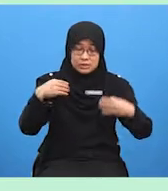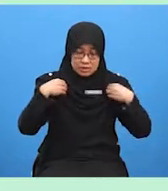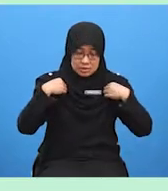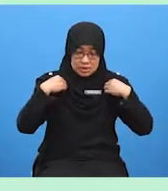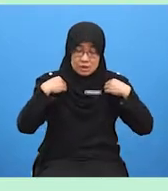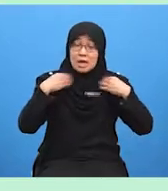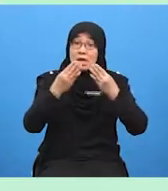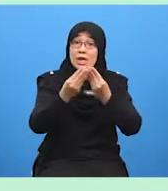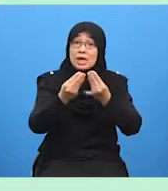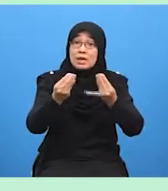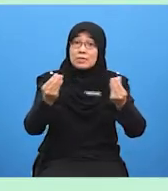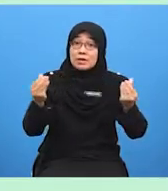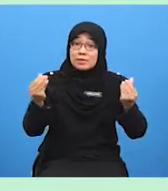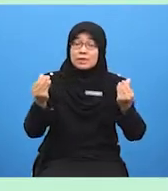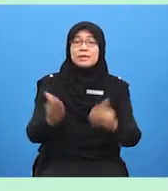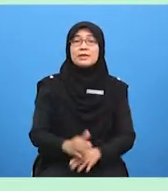fabrik.